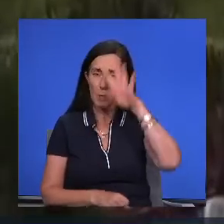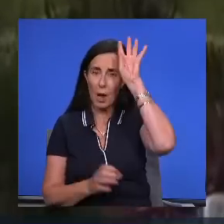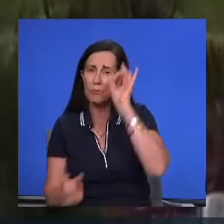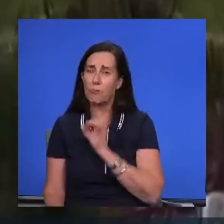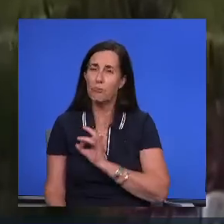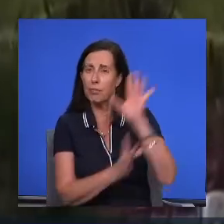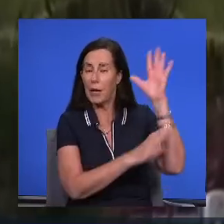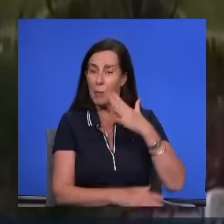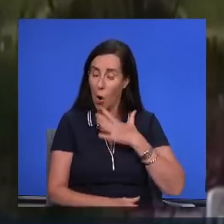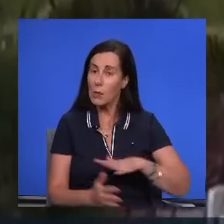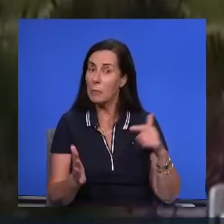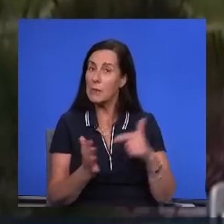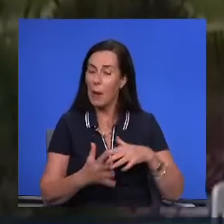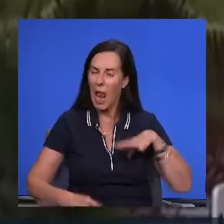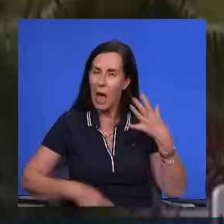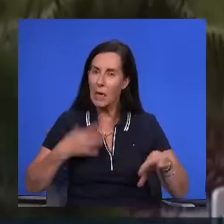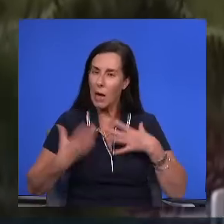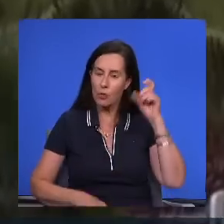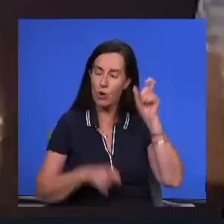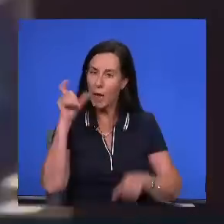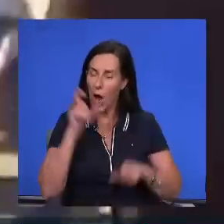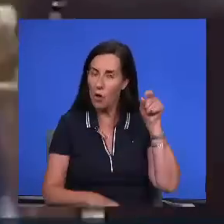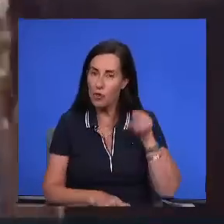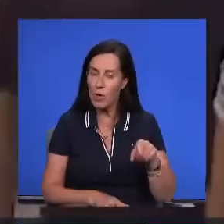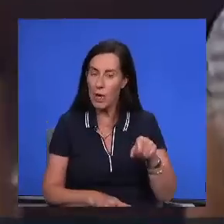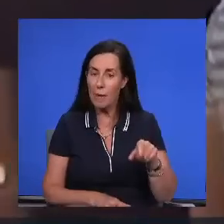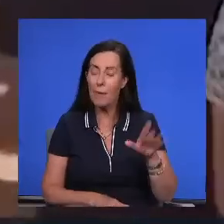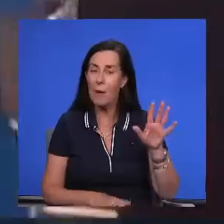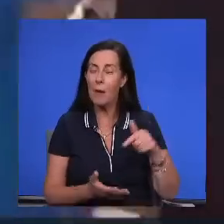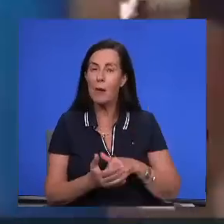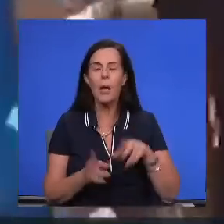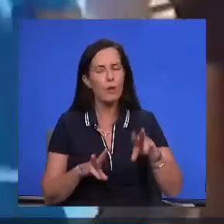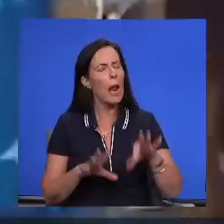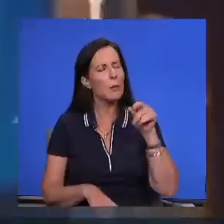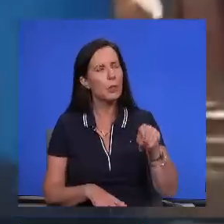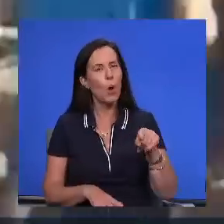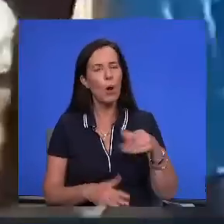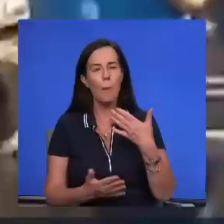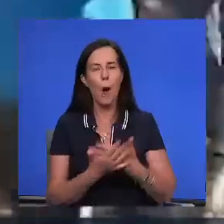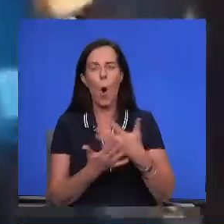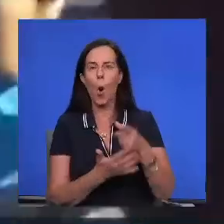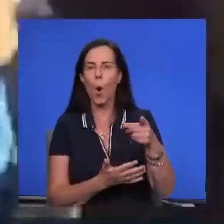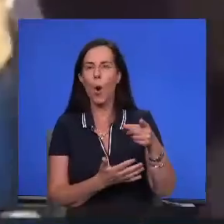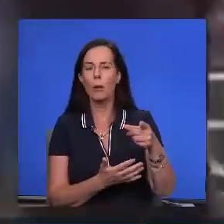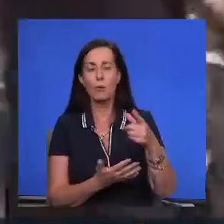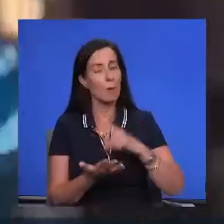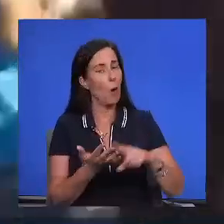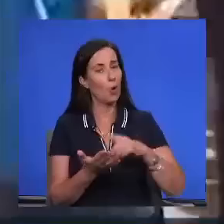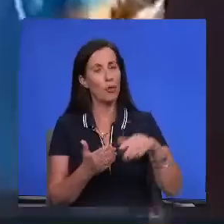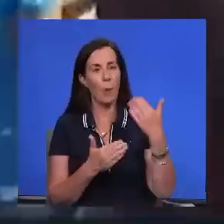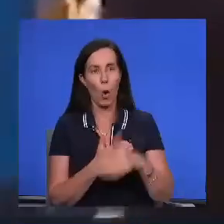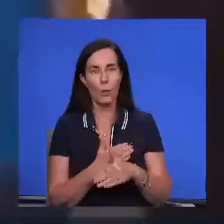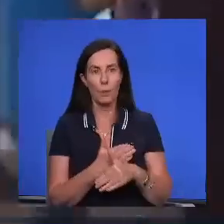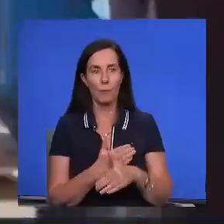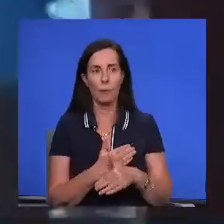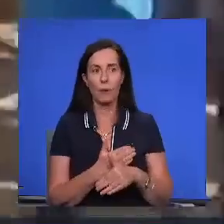ואם רוצים סיבה לזעם של תושבי סוידה על איראן ושלוחותיה, אפשר למצוא אותה בעדויות הבאות משם בחודשים האחרונים,